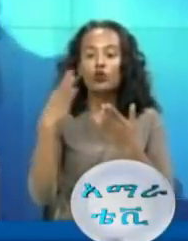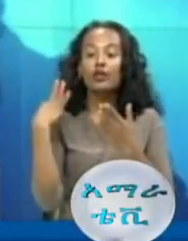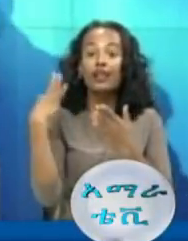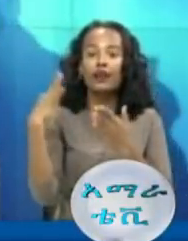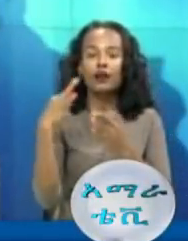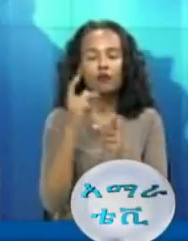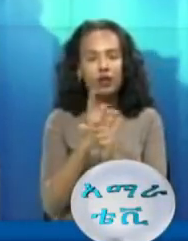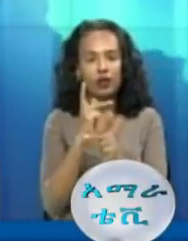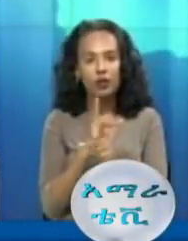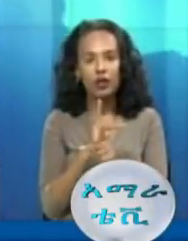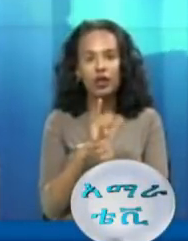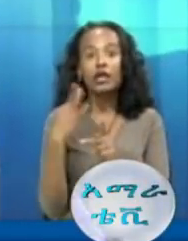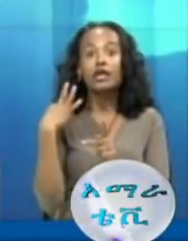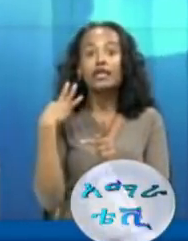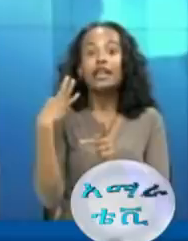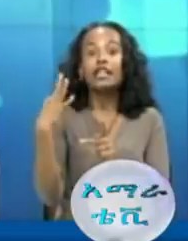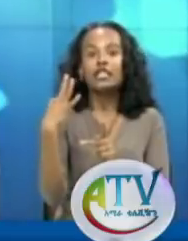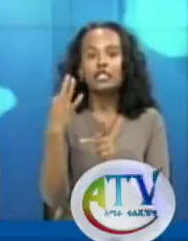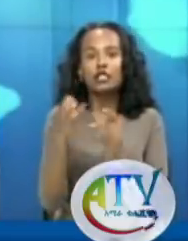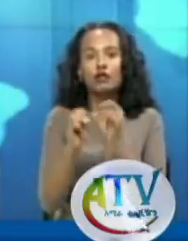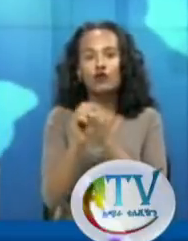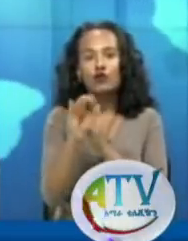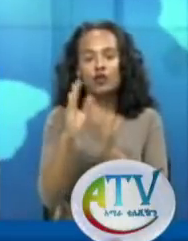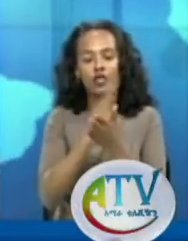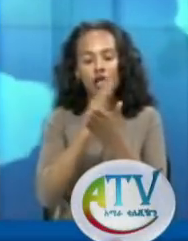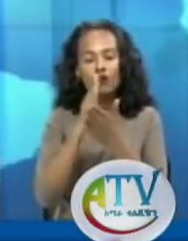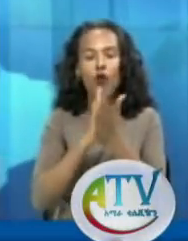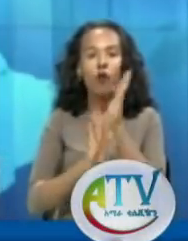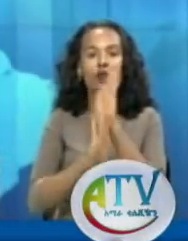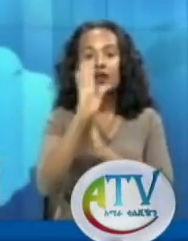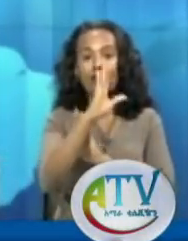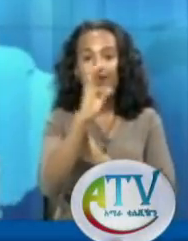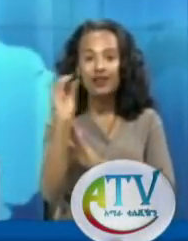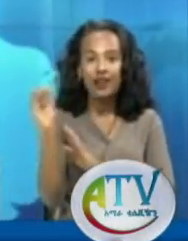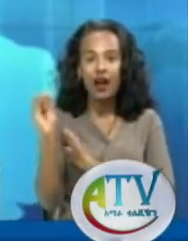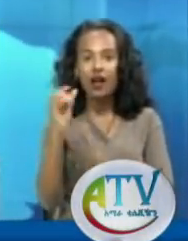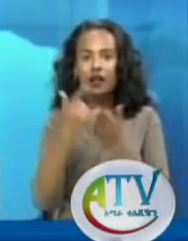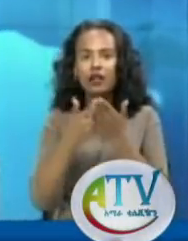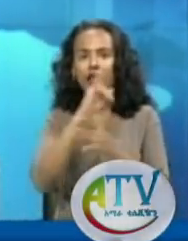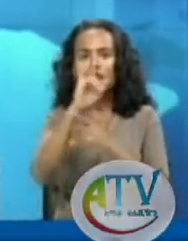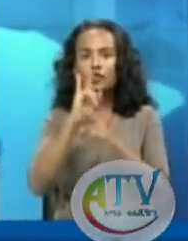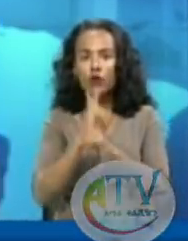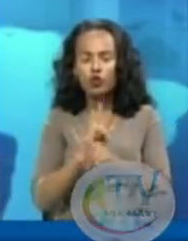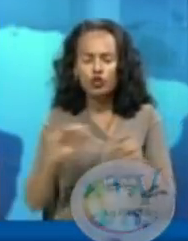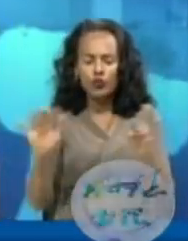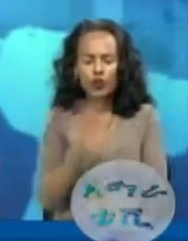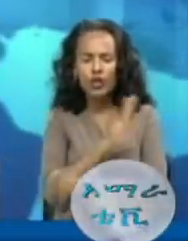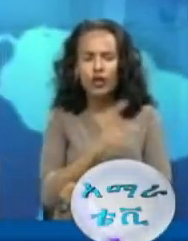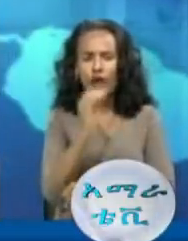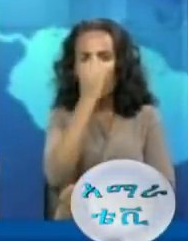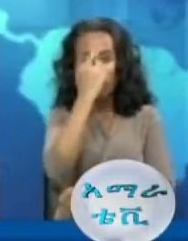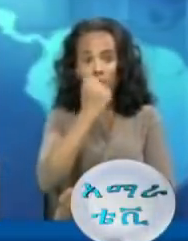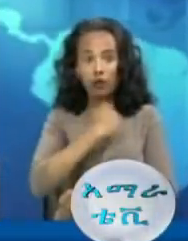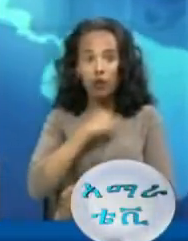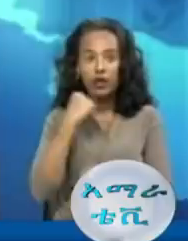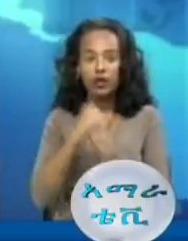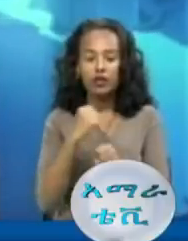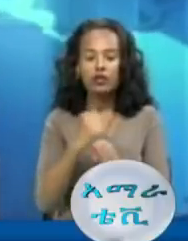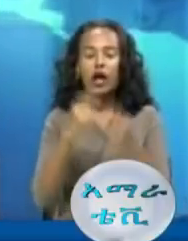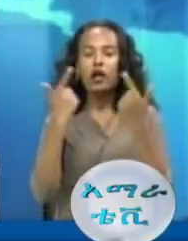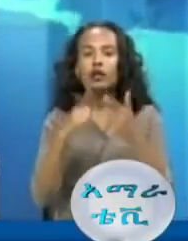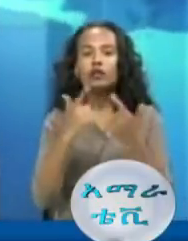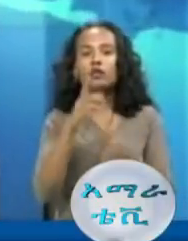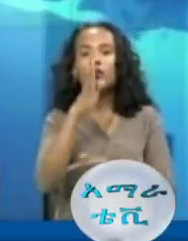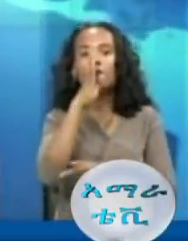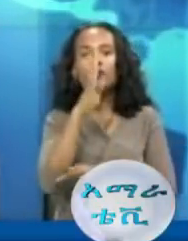መጠበቅ፣ የግል ዘርፉን ተሳትፎ ማሳደግና ለዜጎች በቂና አስተማማኝ የሥራ እድል